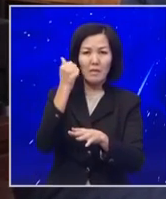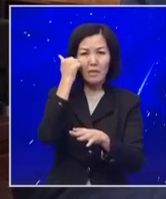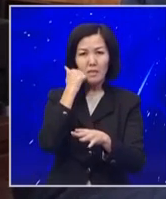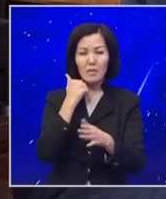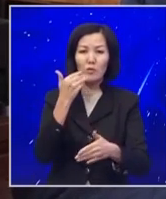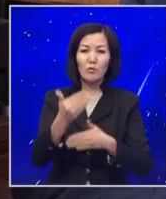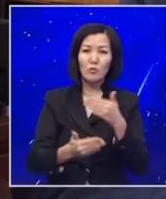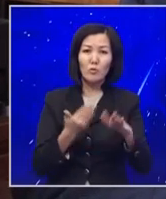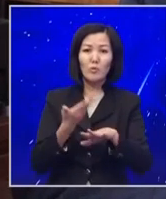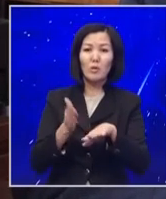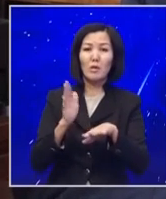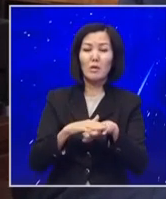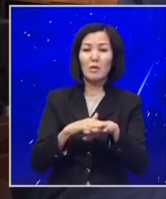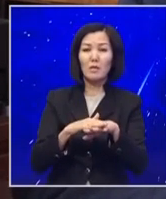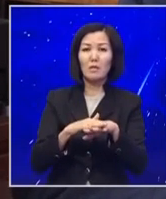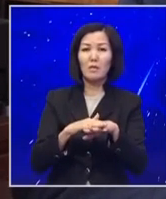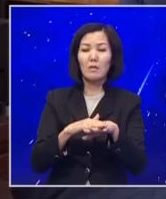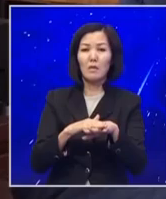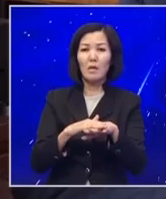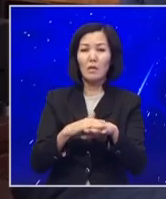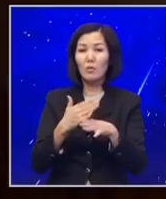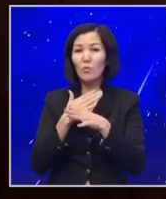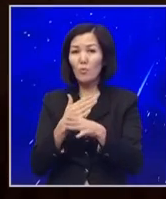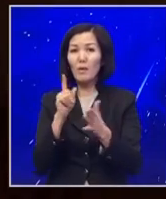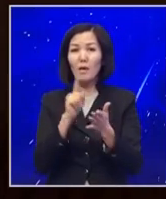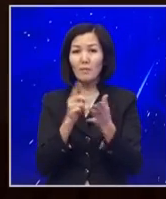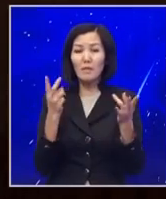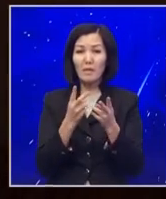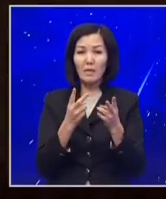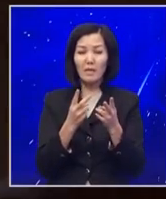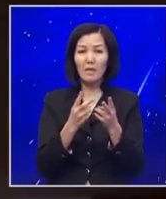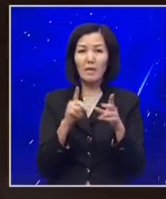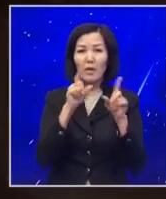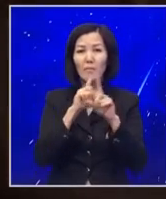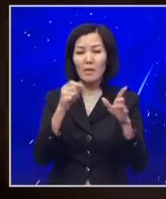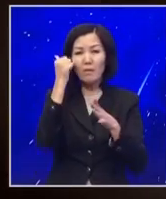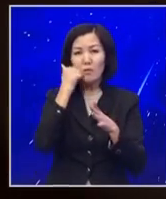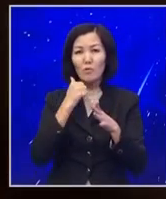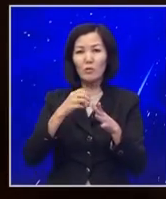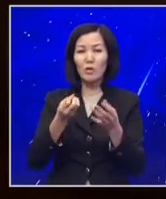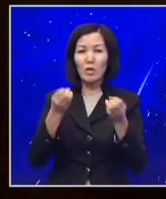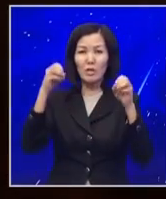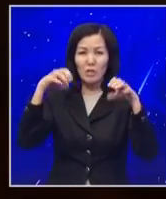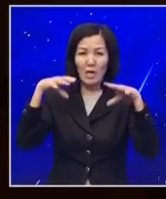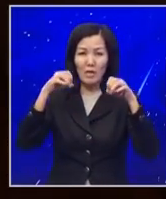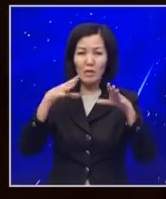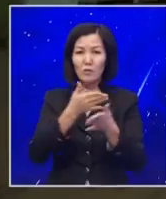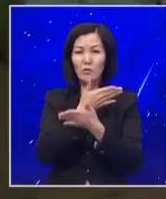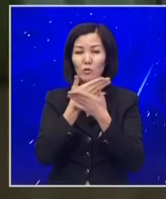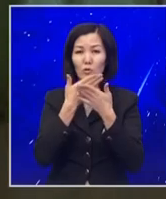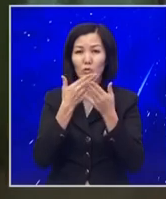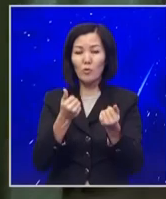Жүрмай қалдық. Бір-бірімізді жетектемесек жүрмаймыз. Мекеменің тозығы жеткен, жарық шамдары жанбайды. Қоғамдық